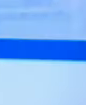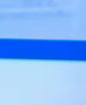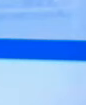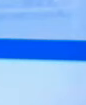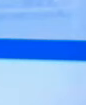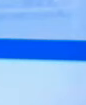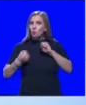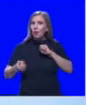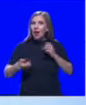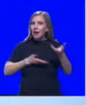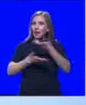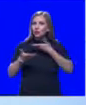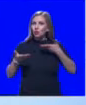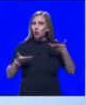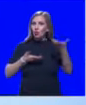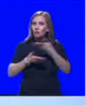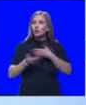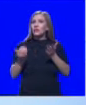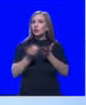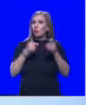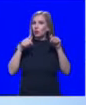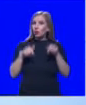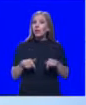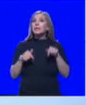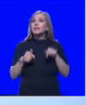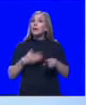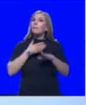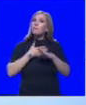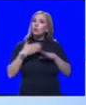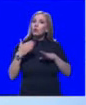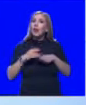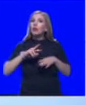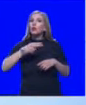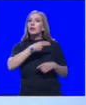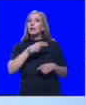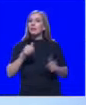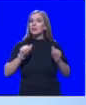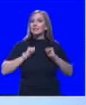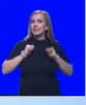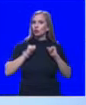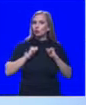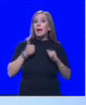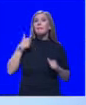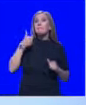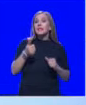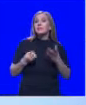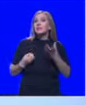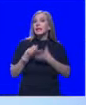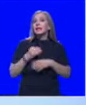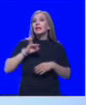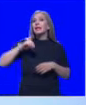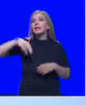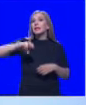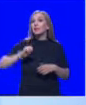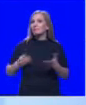След бурния разговор за икономика в нашото студио ще говорим за не по-малко горещата тема сигурност. БСП, Възраждане и ИТН